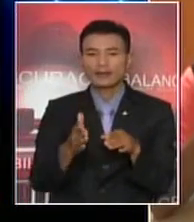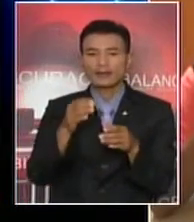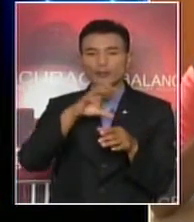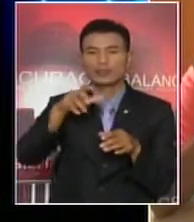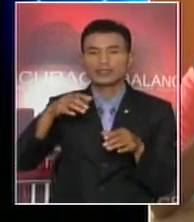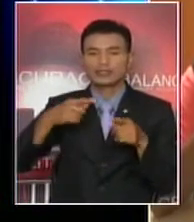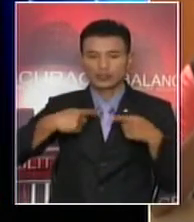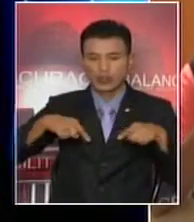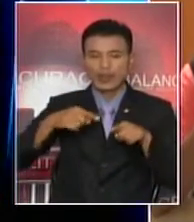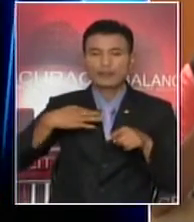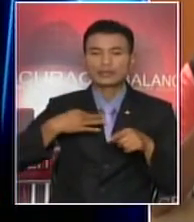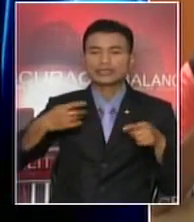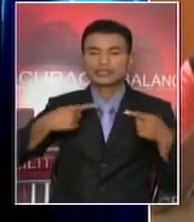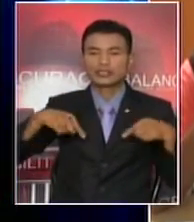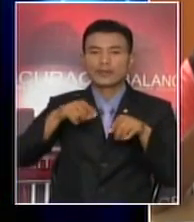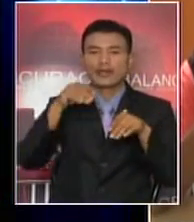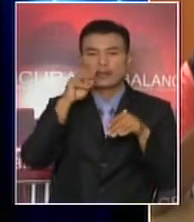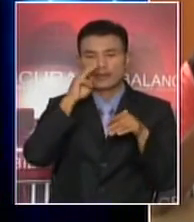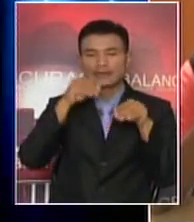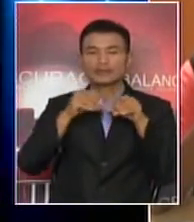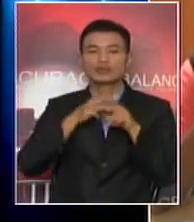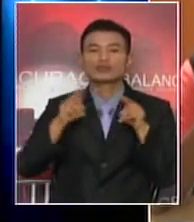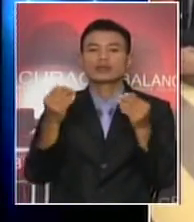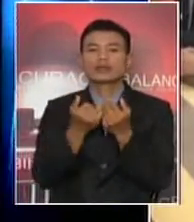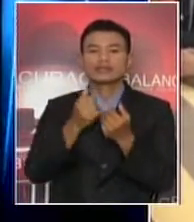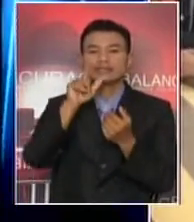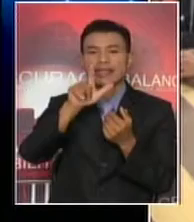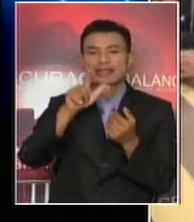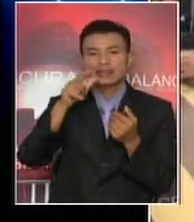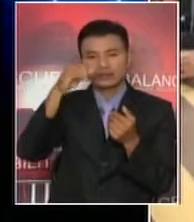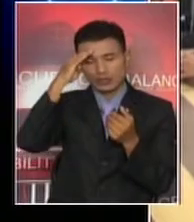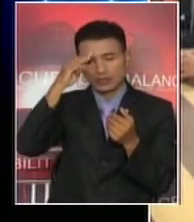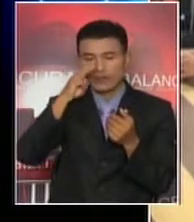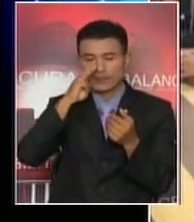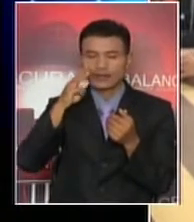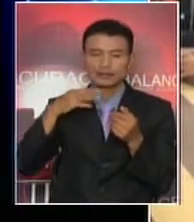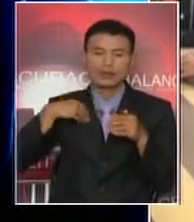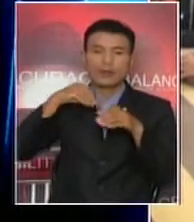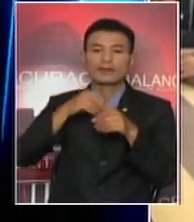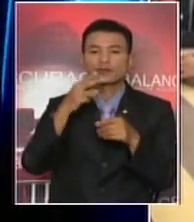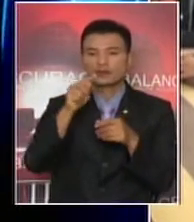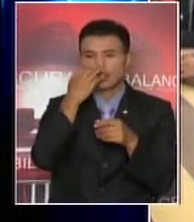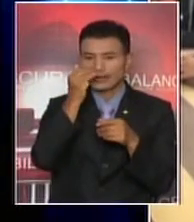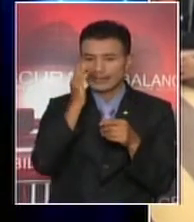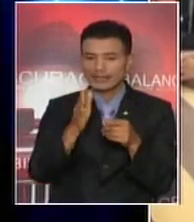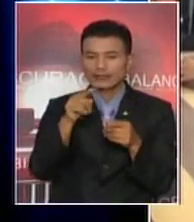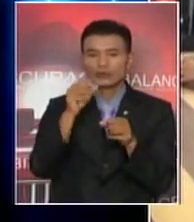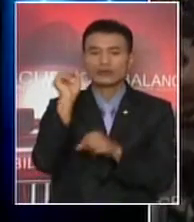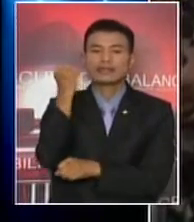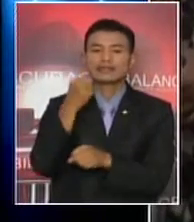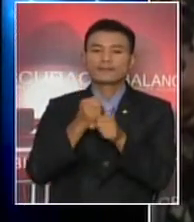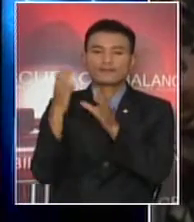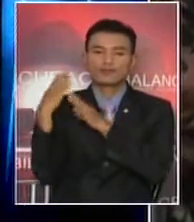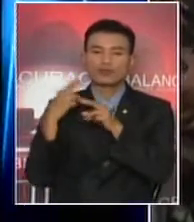सभा निर्वाचन सम्पन्न गर्ने सहमतिका साथ सरकारमा सहभागी भएकाले सो राष्ट्रिय कार्यभार पुरा गरेर